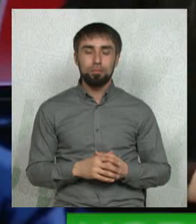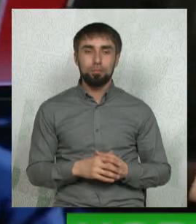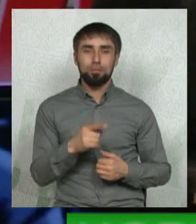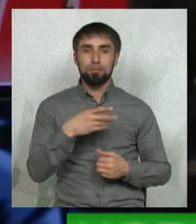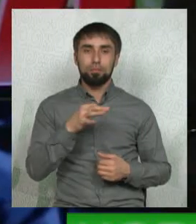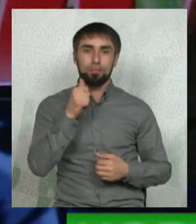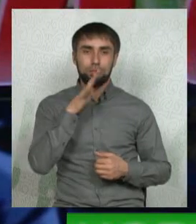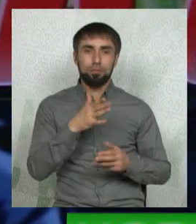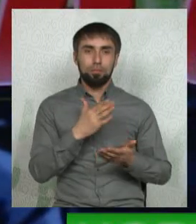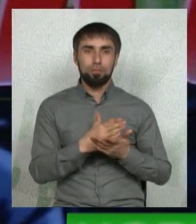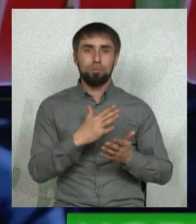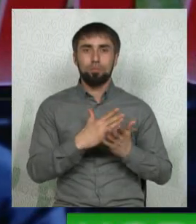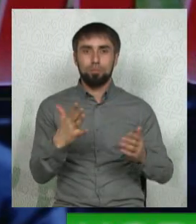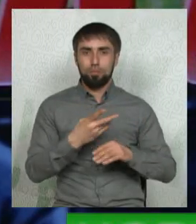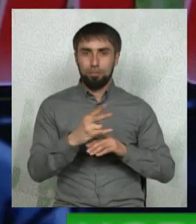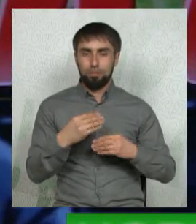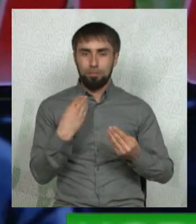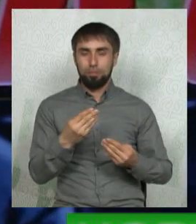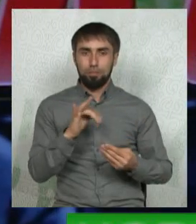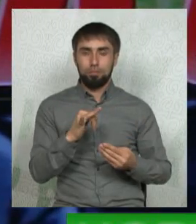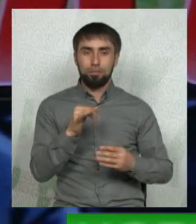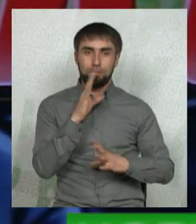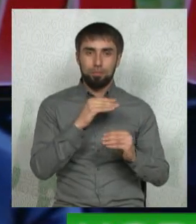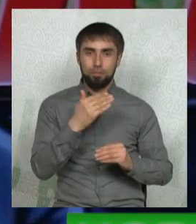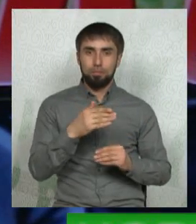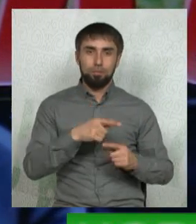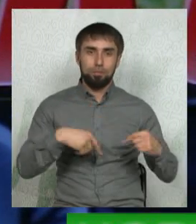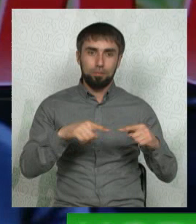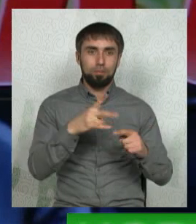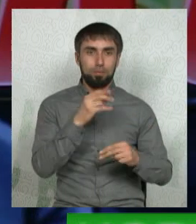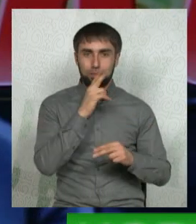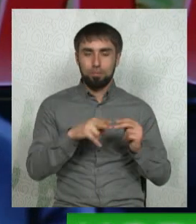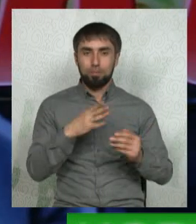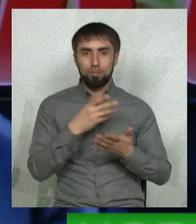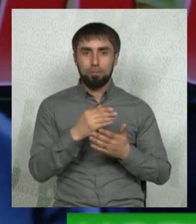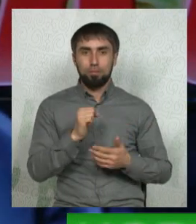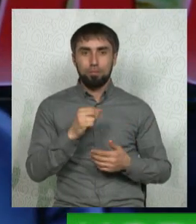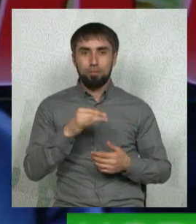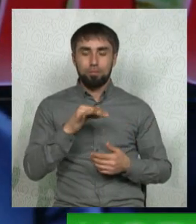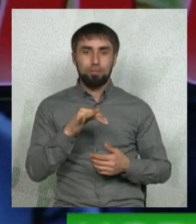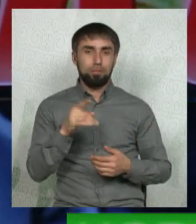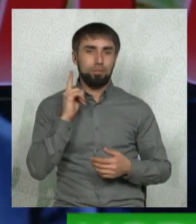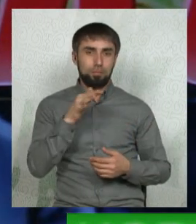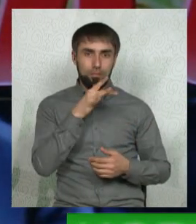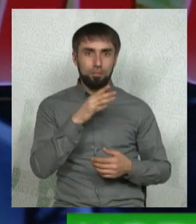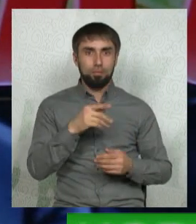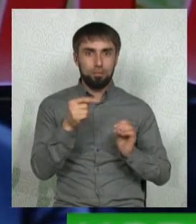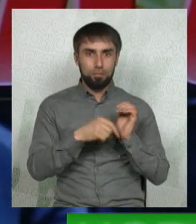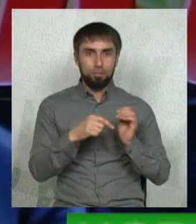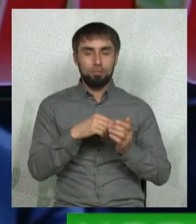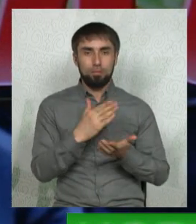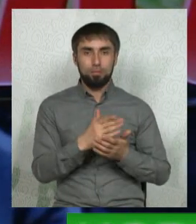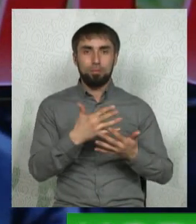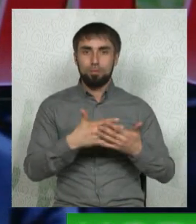Зло, которое наносит большой вред экономическому благополучию общества и не теряет своей актуальности еще с древних времен. Коррупция проявляется